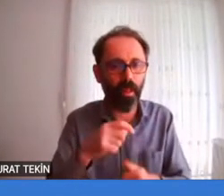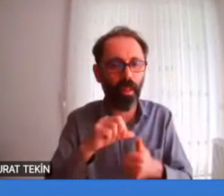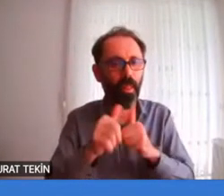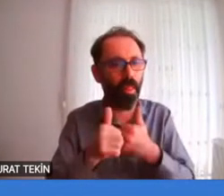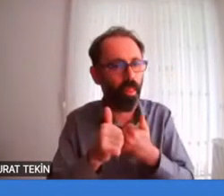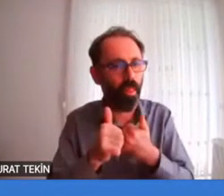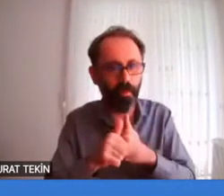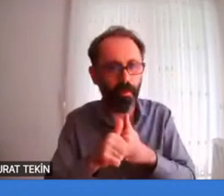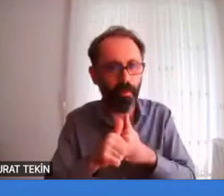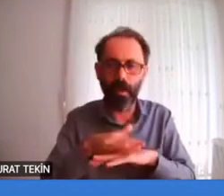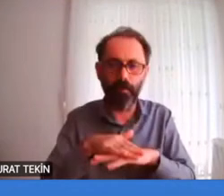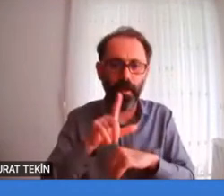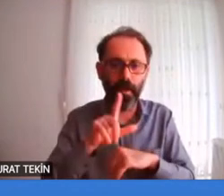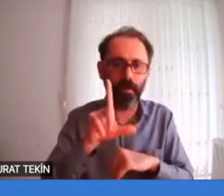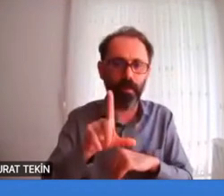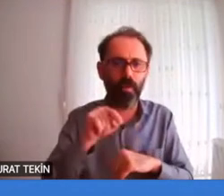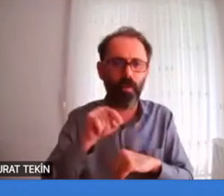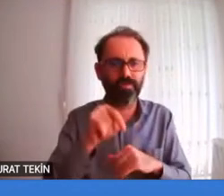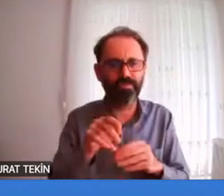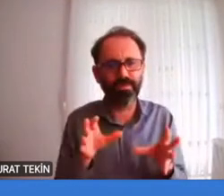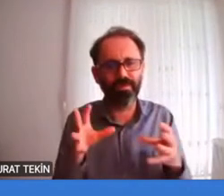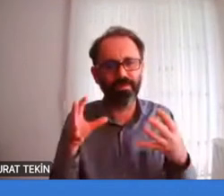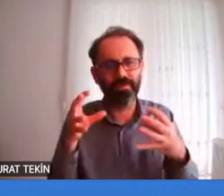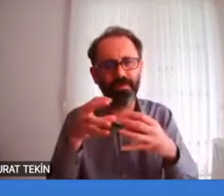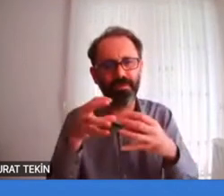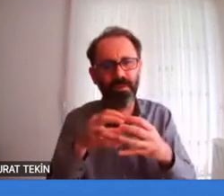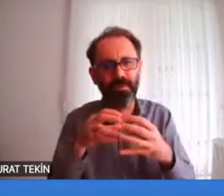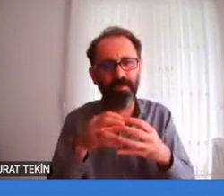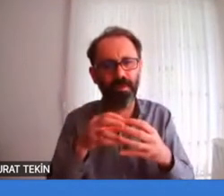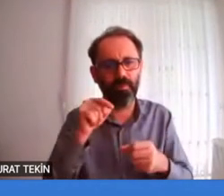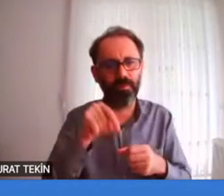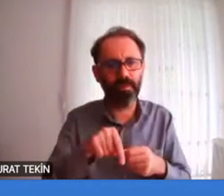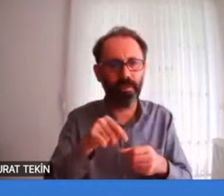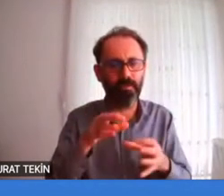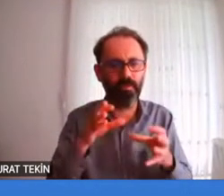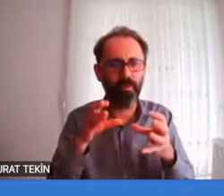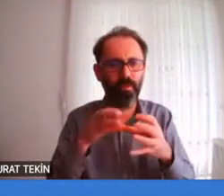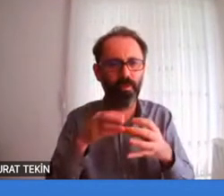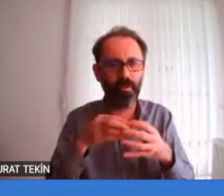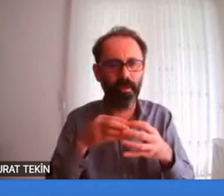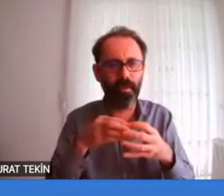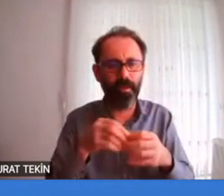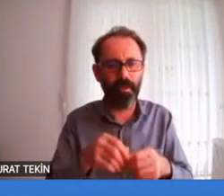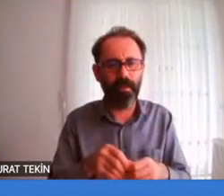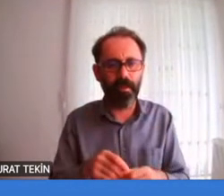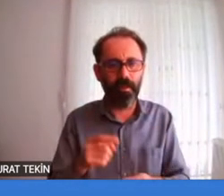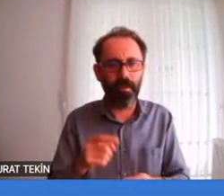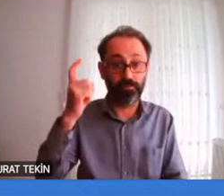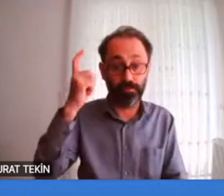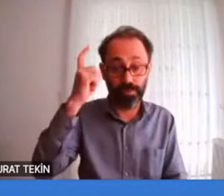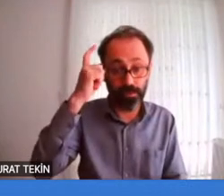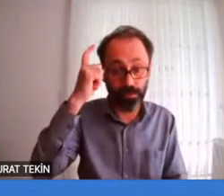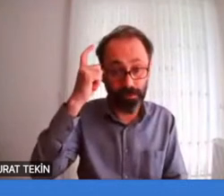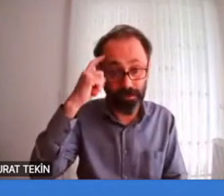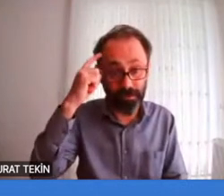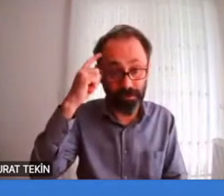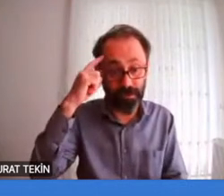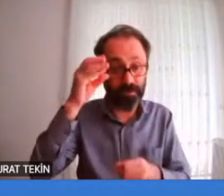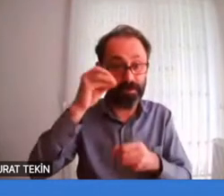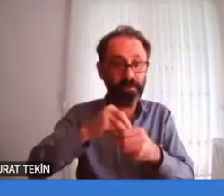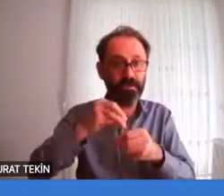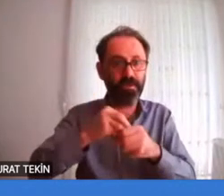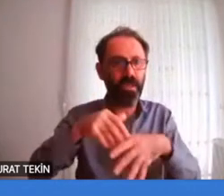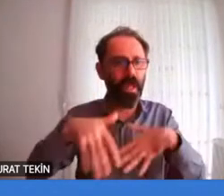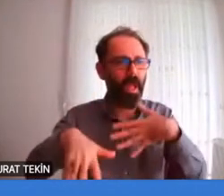Fakat takım, yani golbol takımı şu anda aslında zihinlerdeki engeli